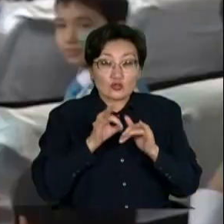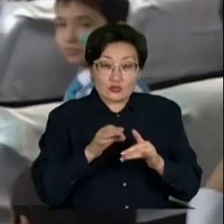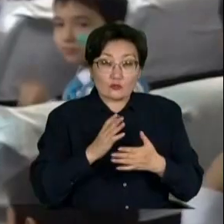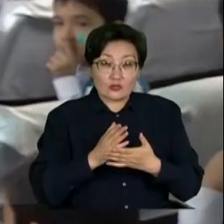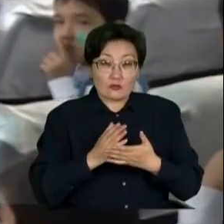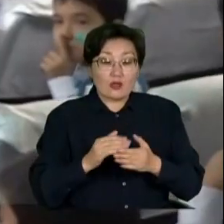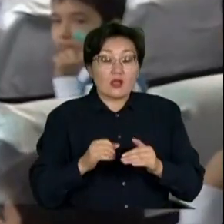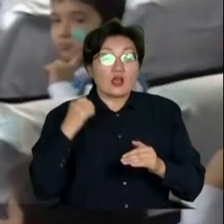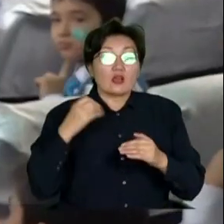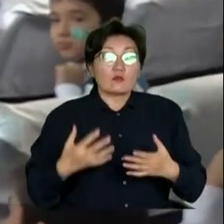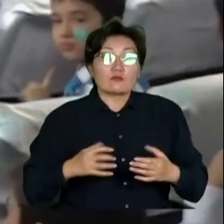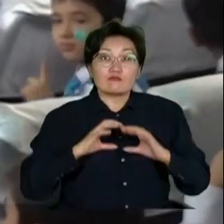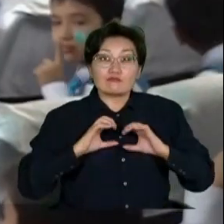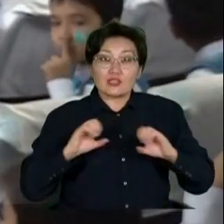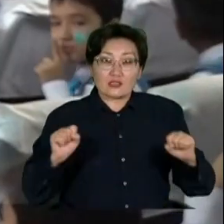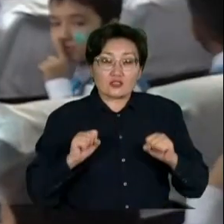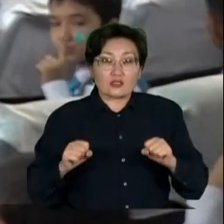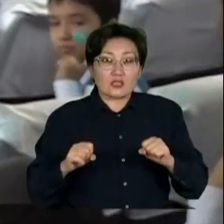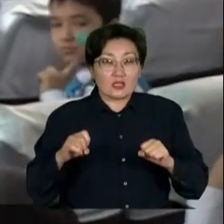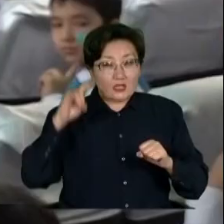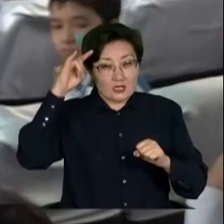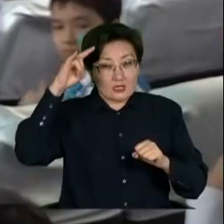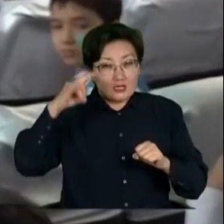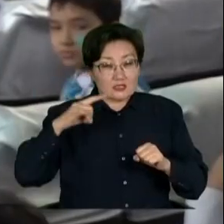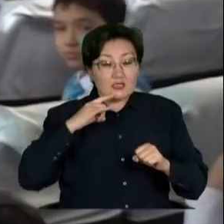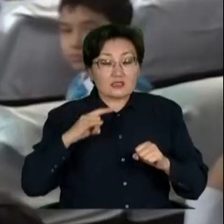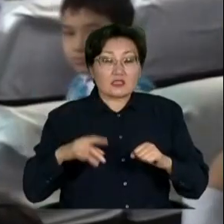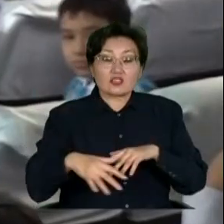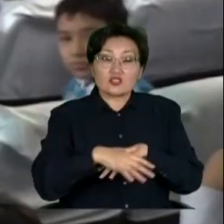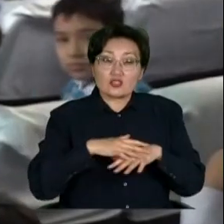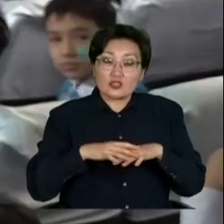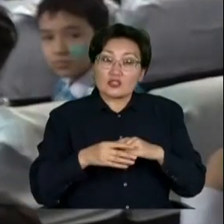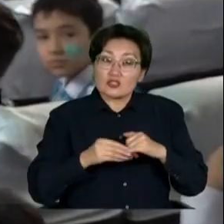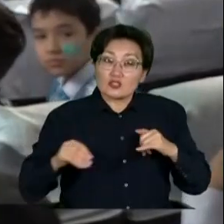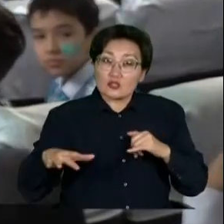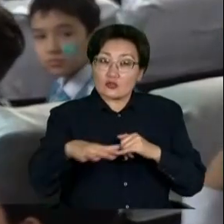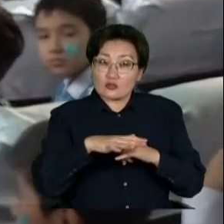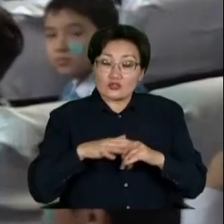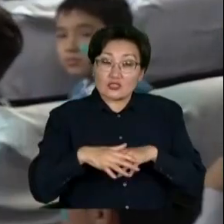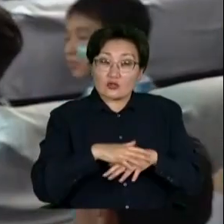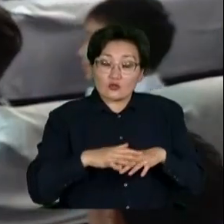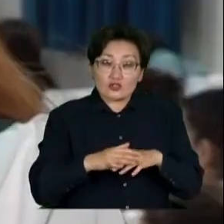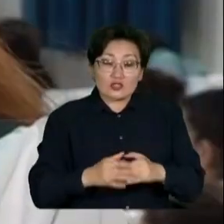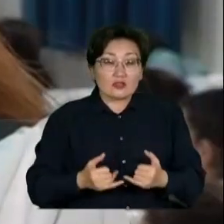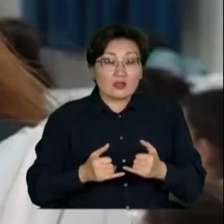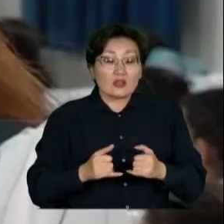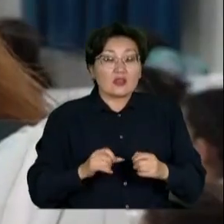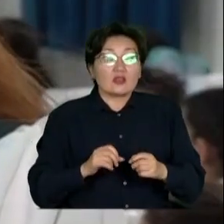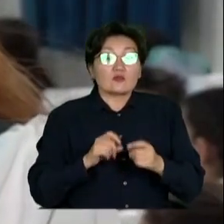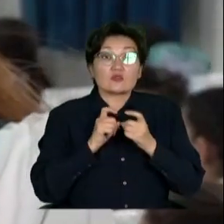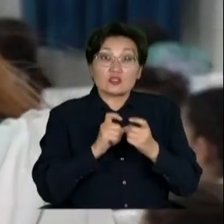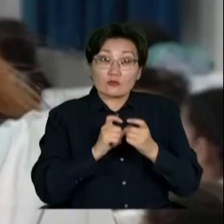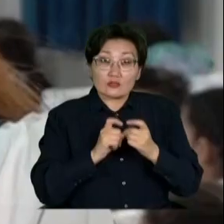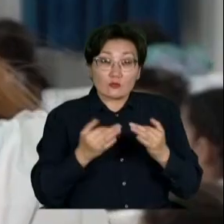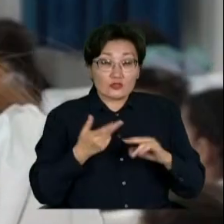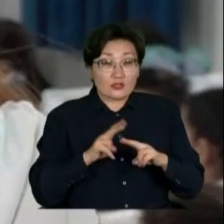отырады. Батырларымыз да ел үшін, жер үшін еңбек етті, тер төкті, қан төкті, одан кейінгі алашорда. Олар да осы